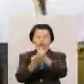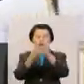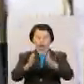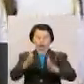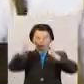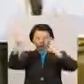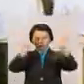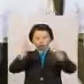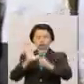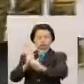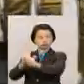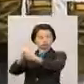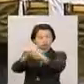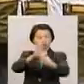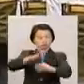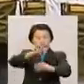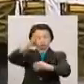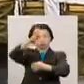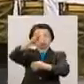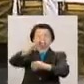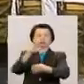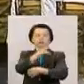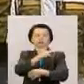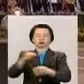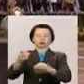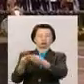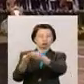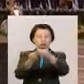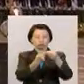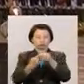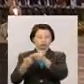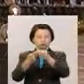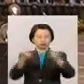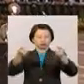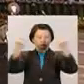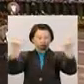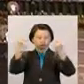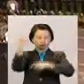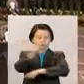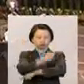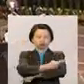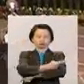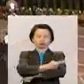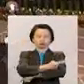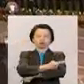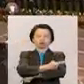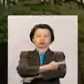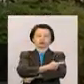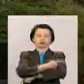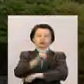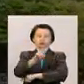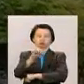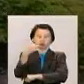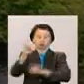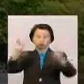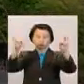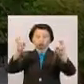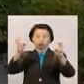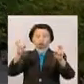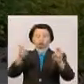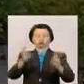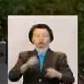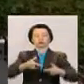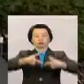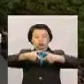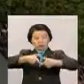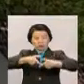dalam menyerlahkan semangat patriotisme serta perpaduan. Sambutan Hari Kebangsaan 2018 ini bertemakan Sayangi Malaysiaku